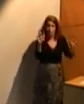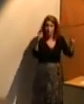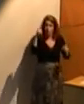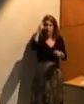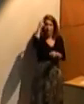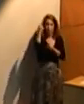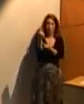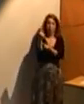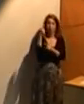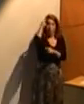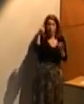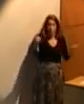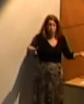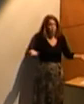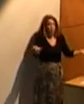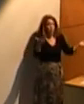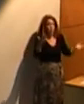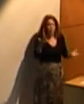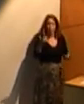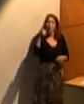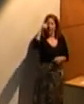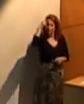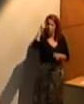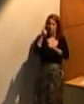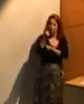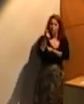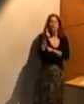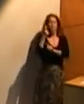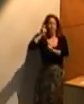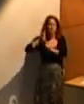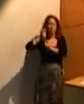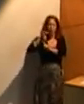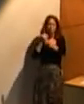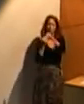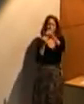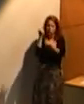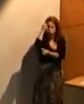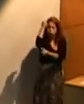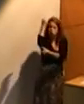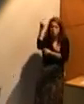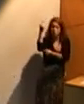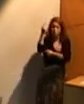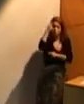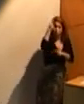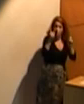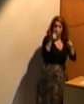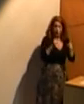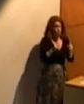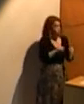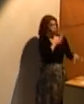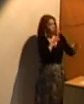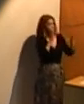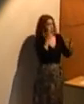absurde c'est pas que rationnel et on peut se poser la question de savoir si finalement est ce que l'intelligence et uniquement du rationnel est ce que finalement